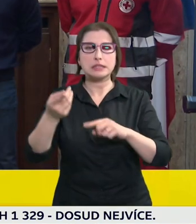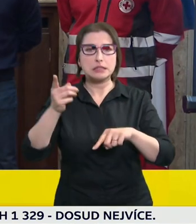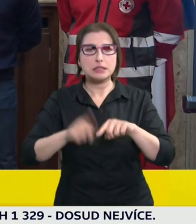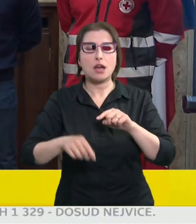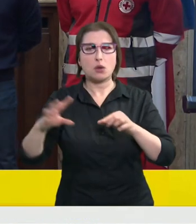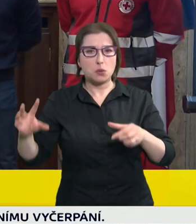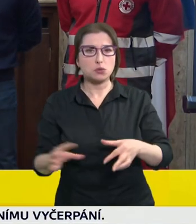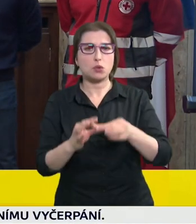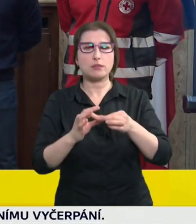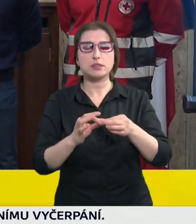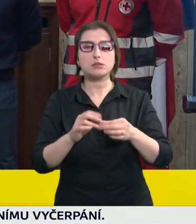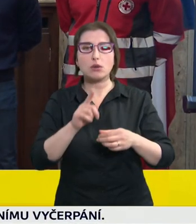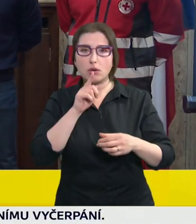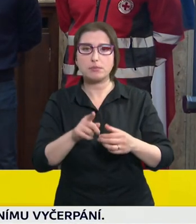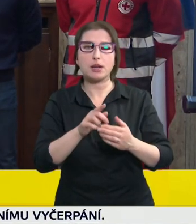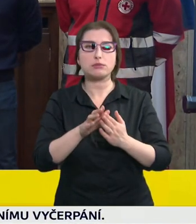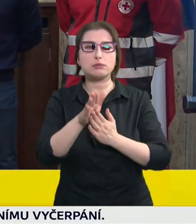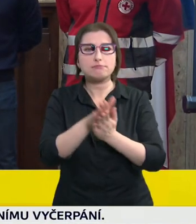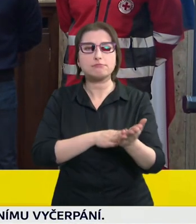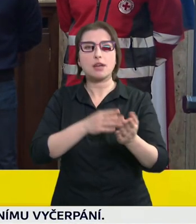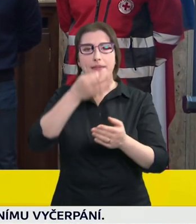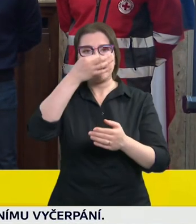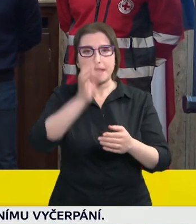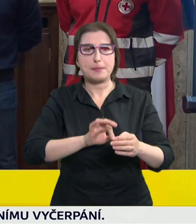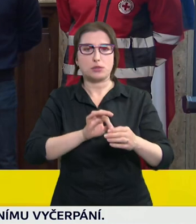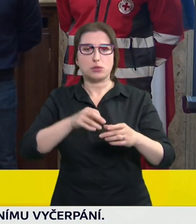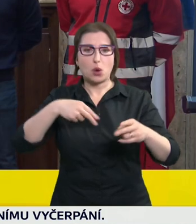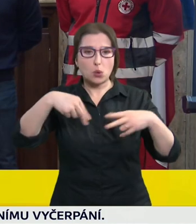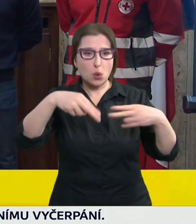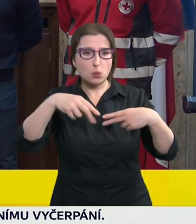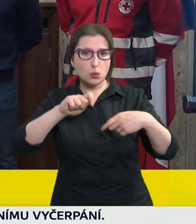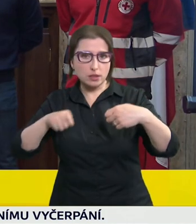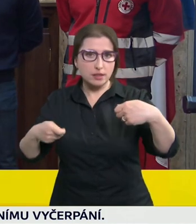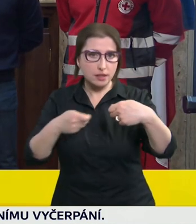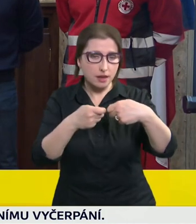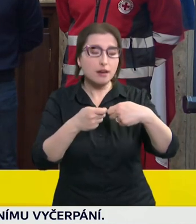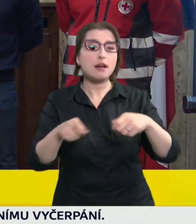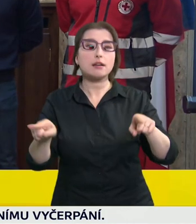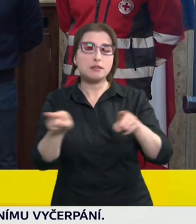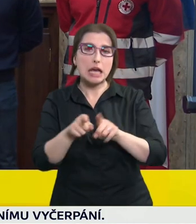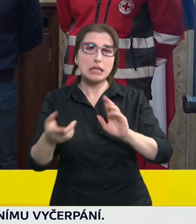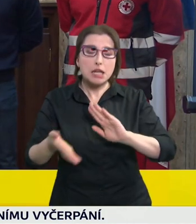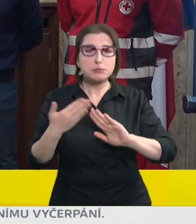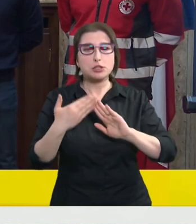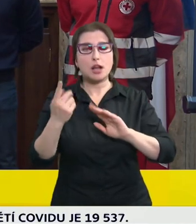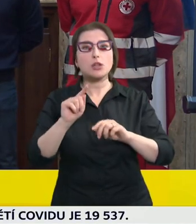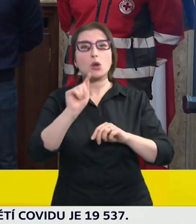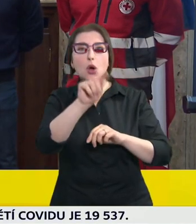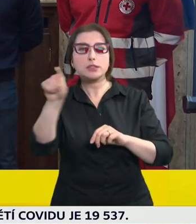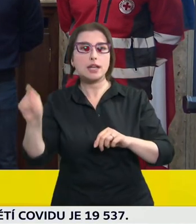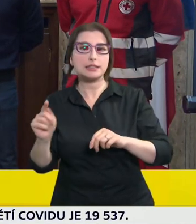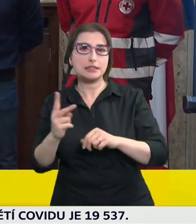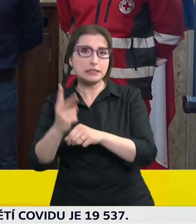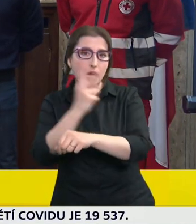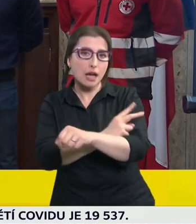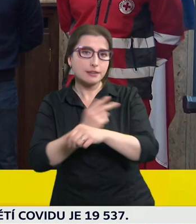aby opravdu se začalo vlastně s tou německou stranou komunikovat. Je podobný požadavek i třeba vzhledem k ostatním, nebo směrem k ostatním